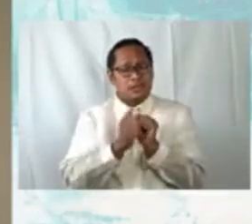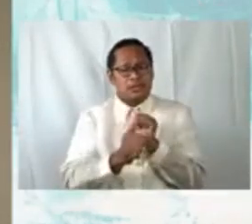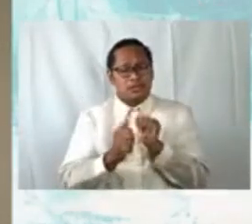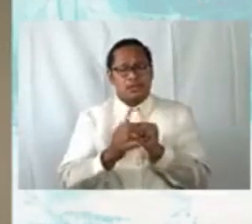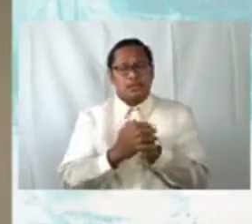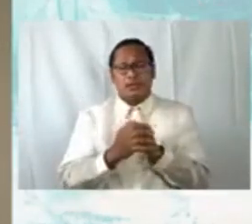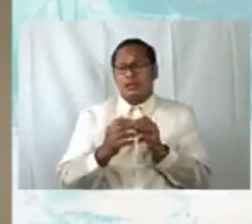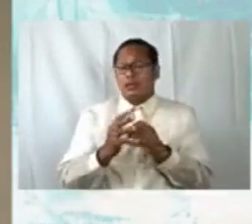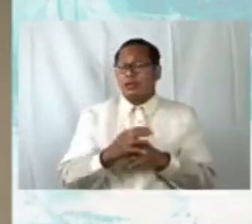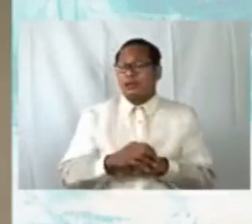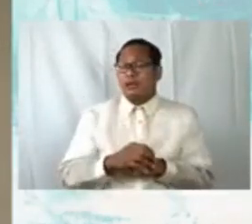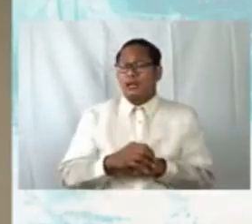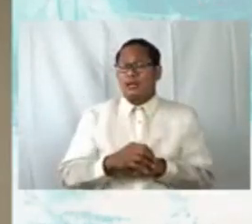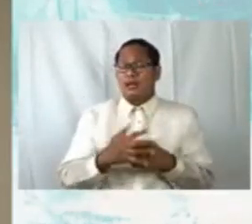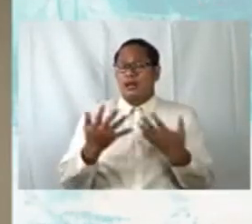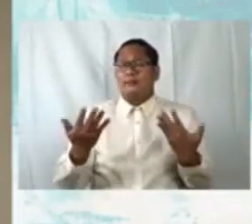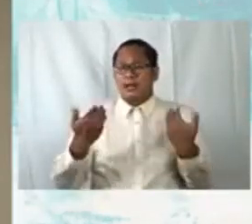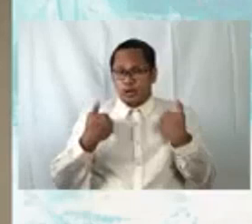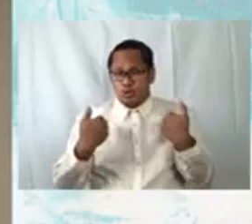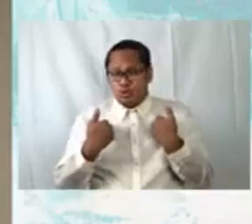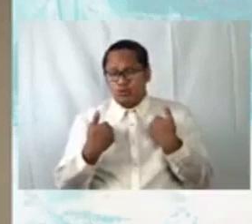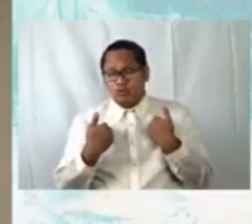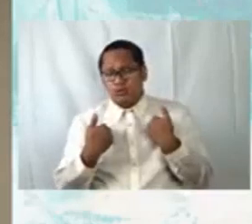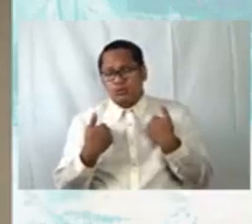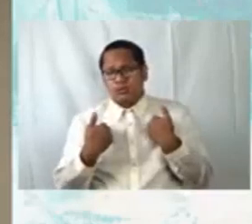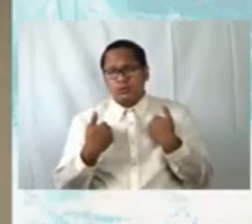may mayroon pong